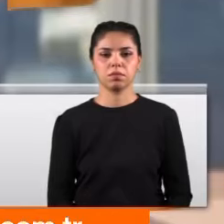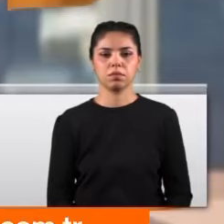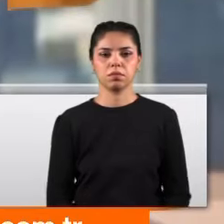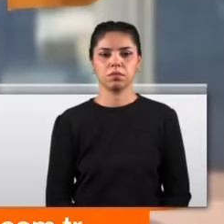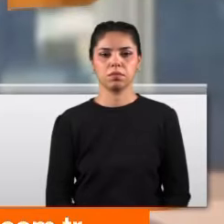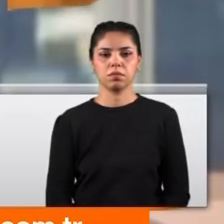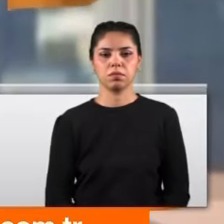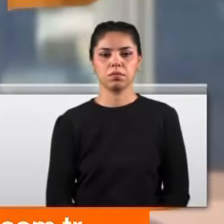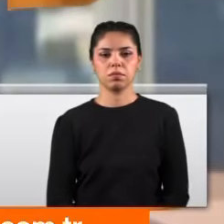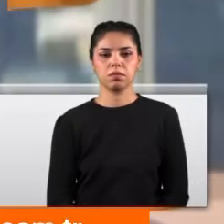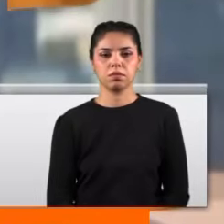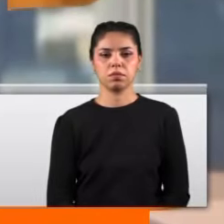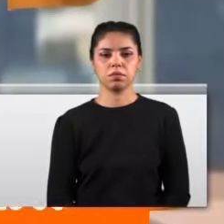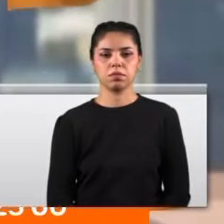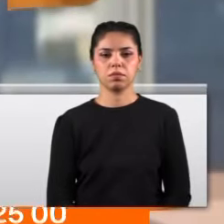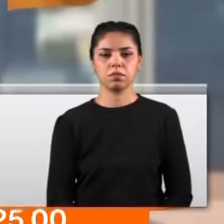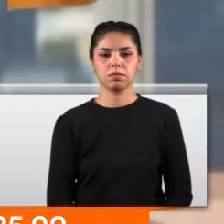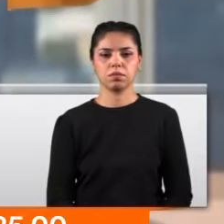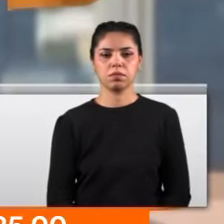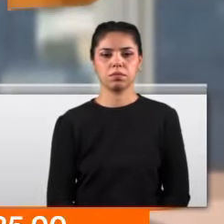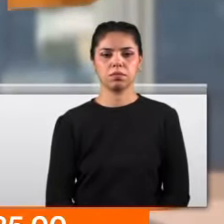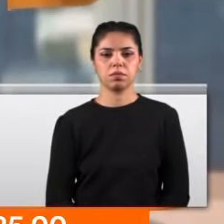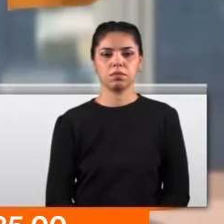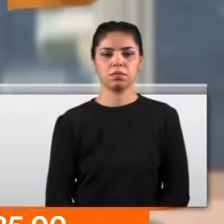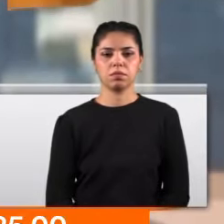alımı. Kıbrıs'ta yatırım yapmak istediğiniz takdirde de